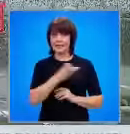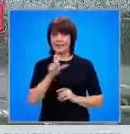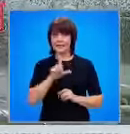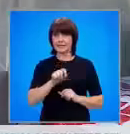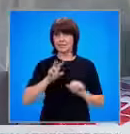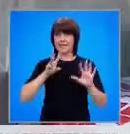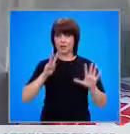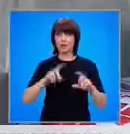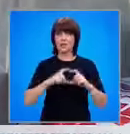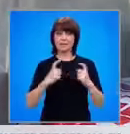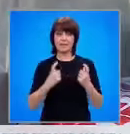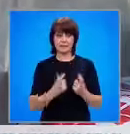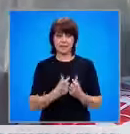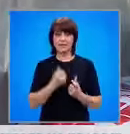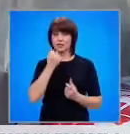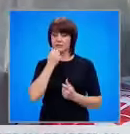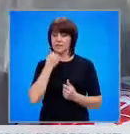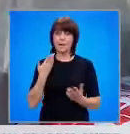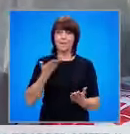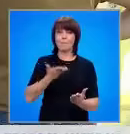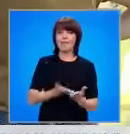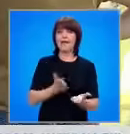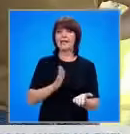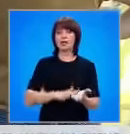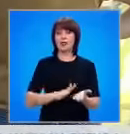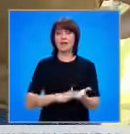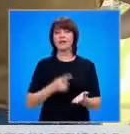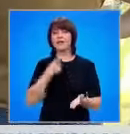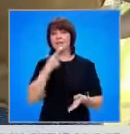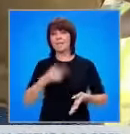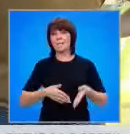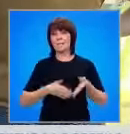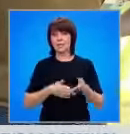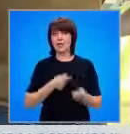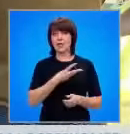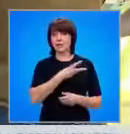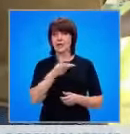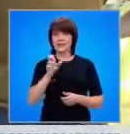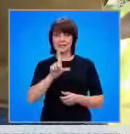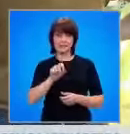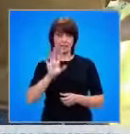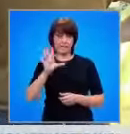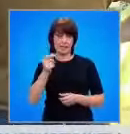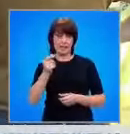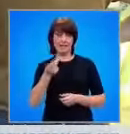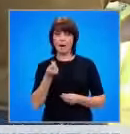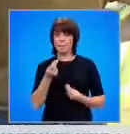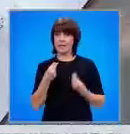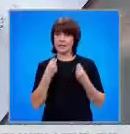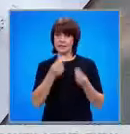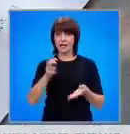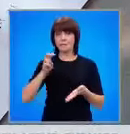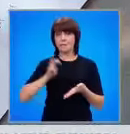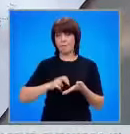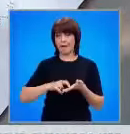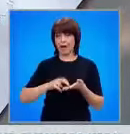378 семейства от пострадалите села са подали документи за еднократната помощ в размер на 375 лева. Сумата се превежда по банков път